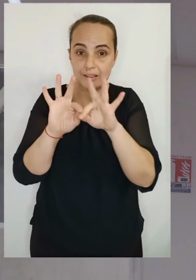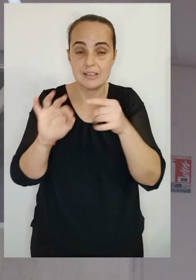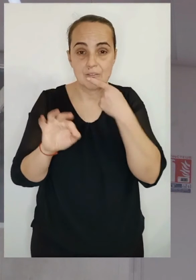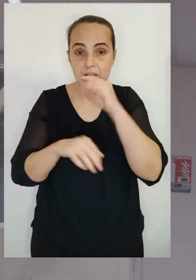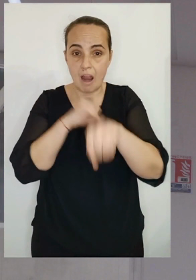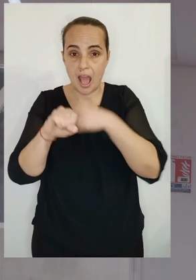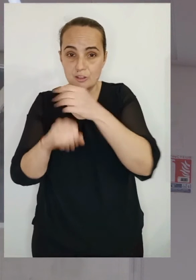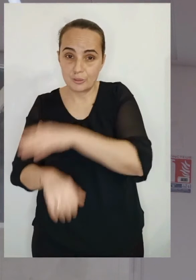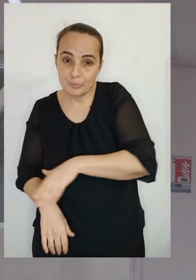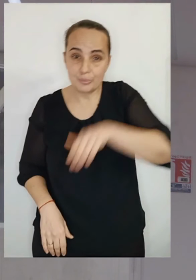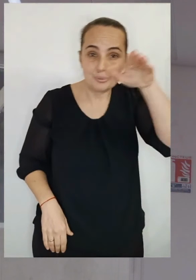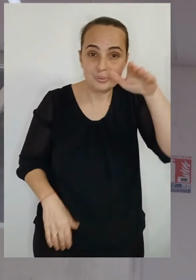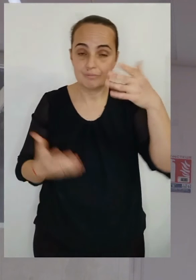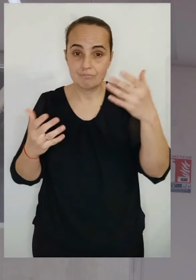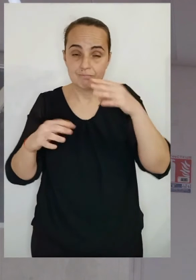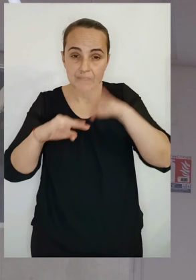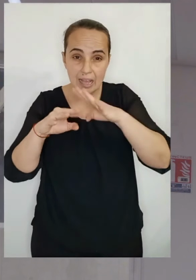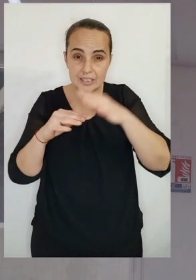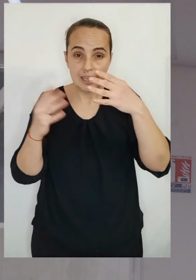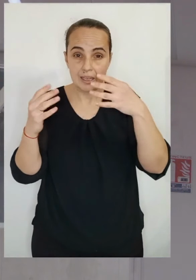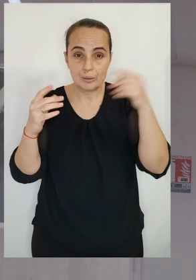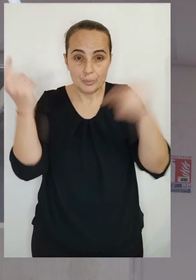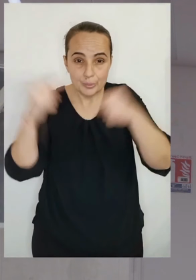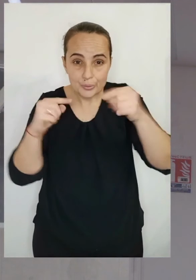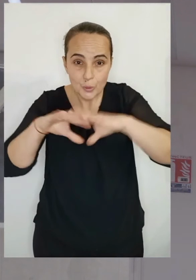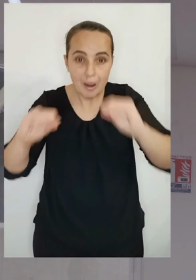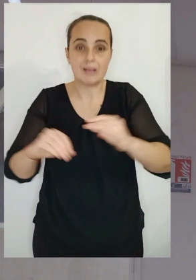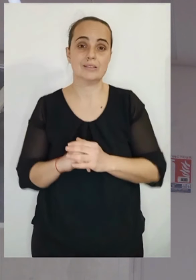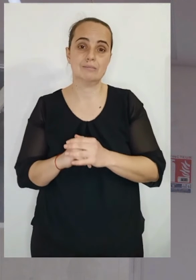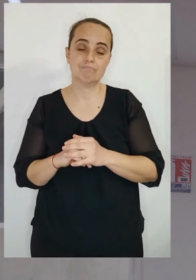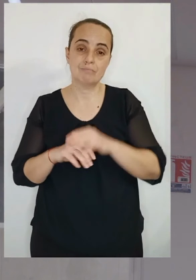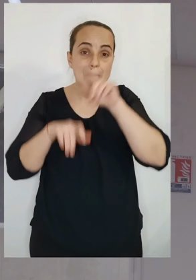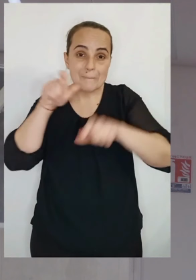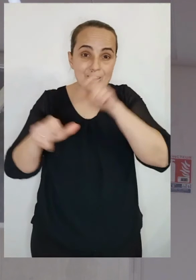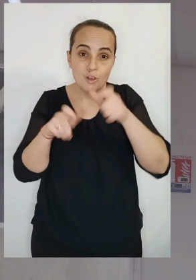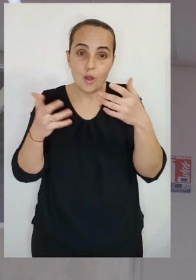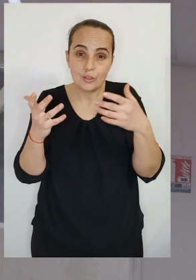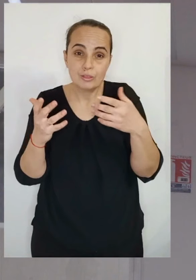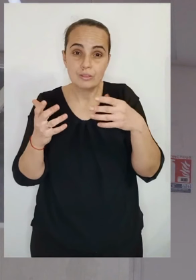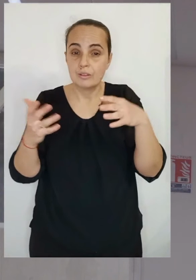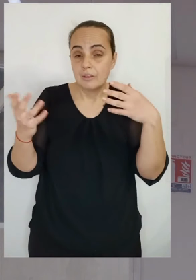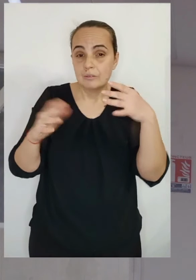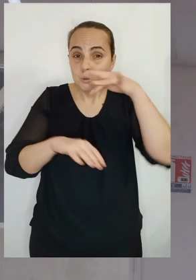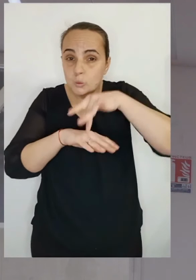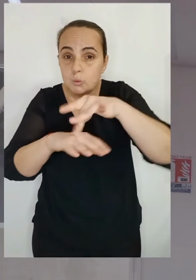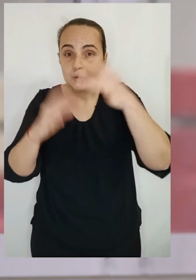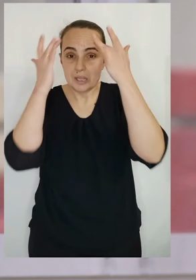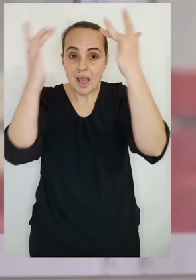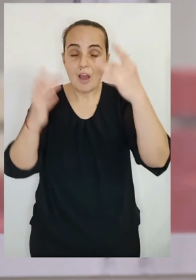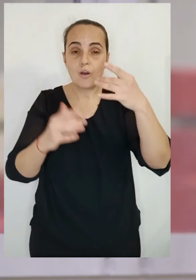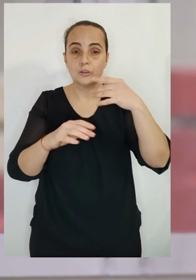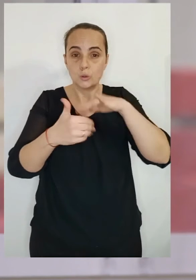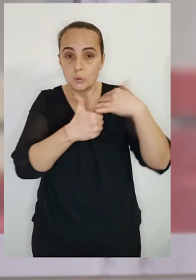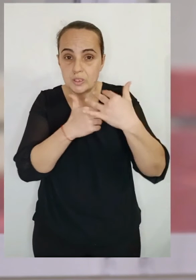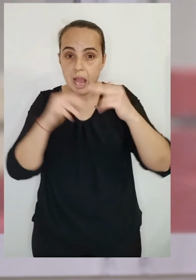toutes les générations qui se rencontrent là-bas, tous les quartiers, toutes les personnes qui peuvent avoir des vécus ou des origines sociales